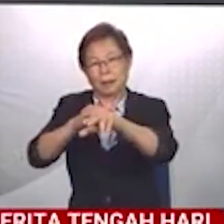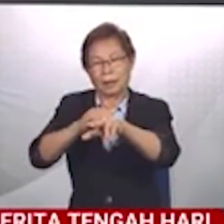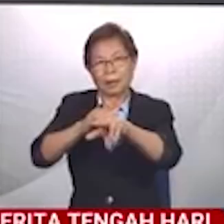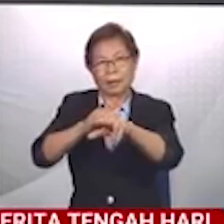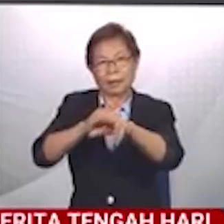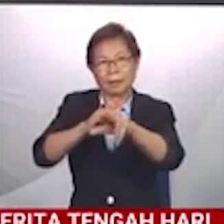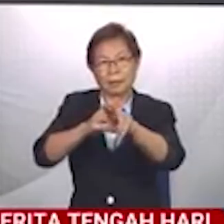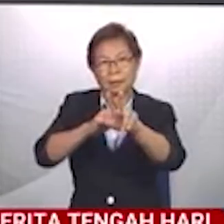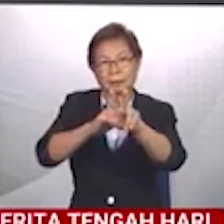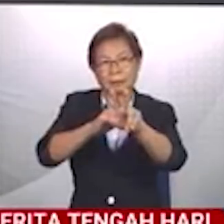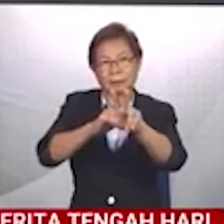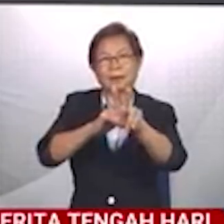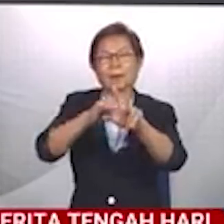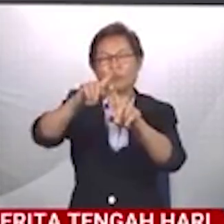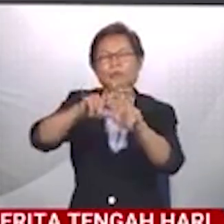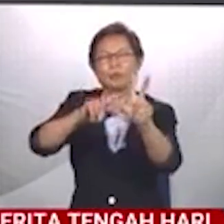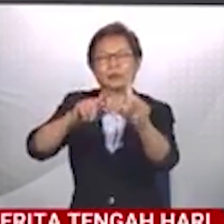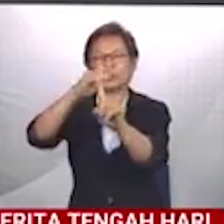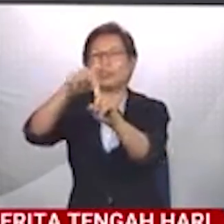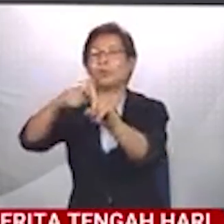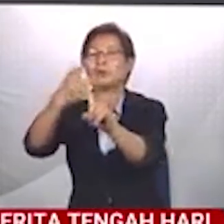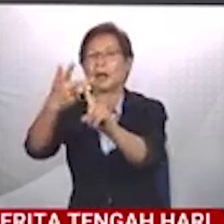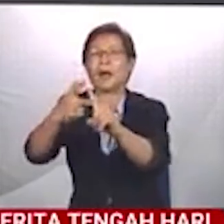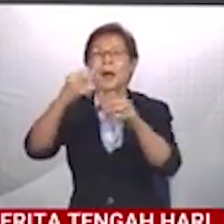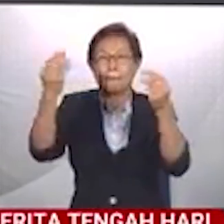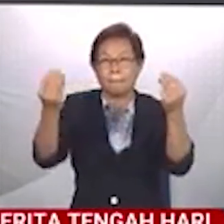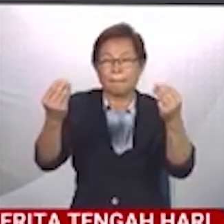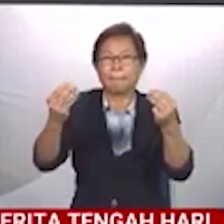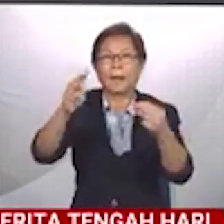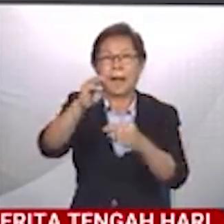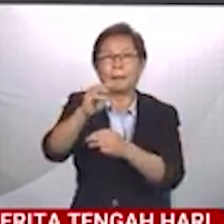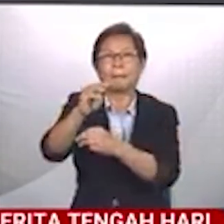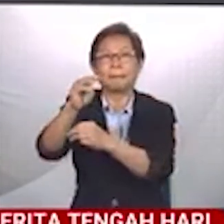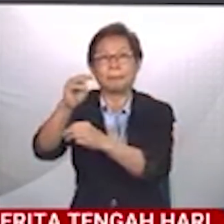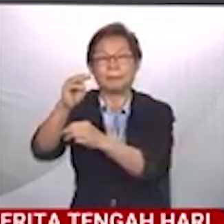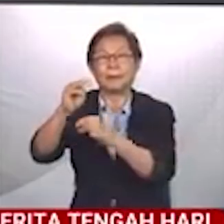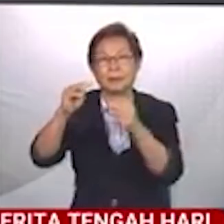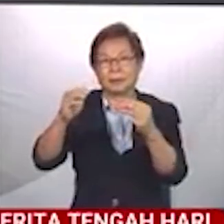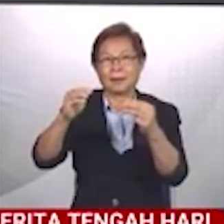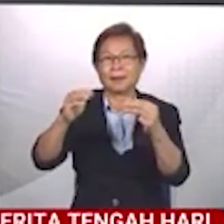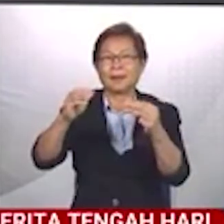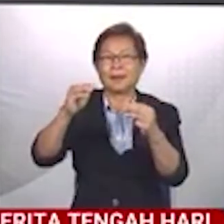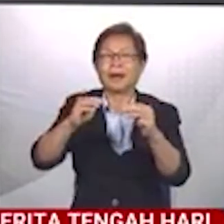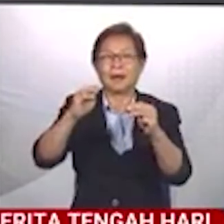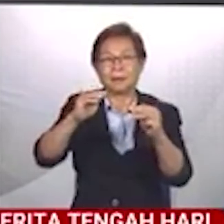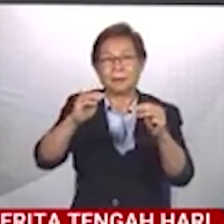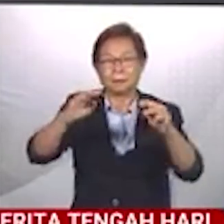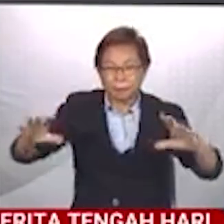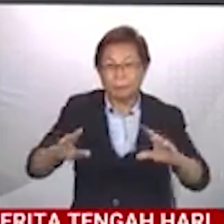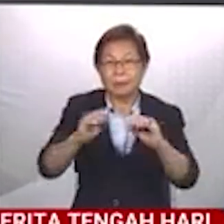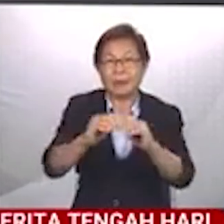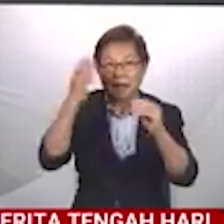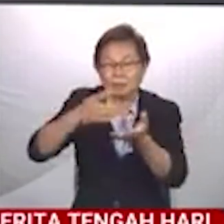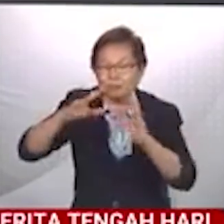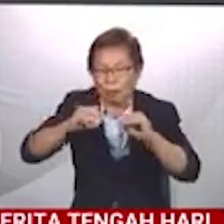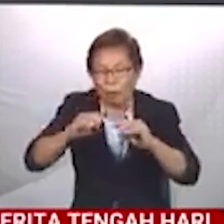Mac, Majlis Keselamatan Negara akan bersidang. Sama ada langkah yang telah diambil untuk tempoh 2 minggu itu